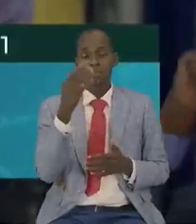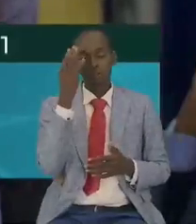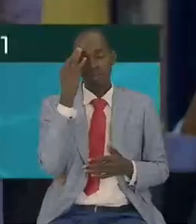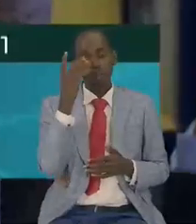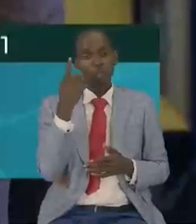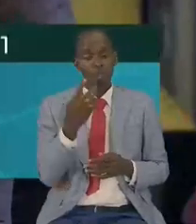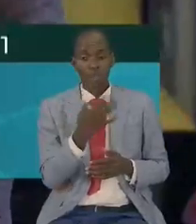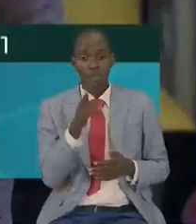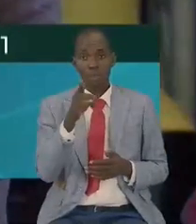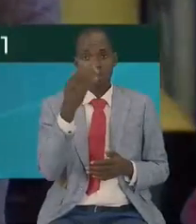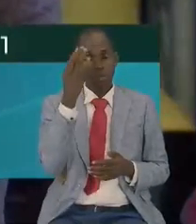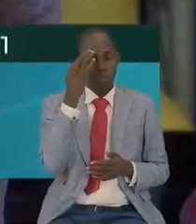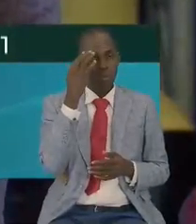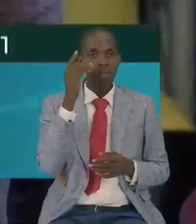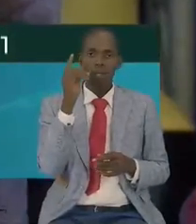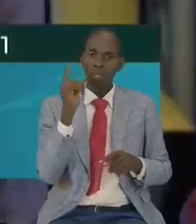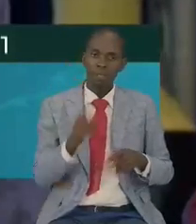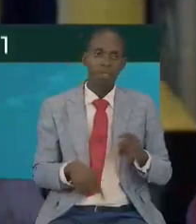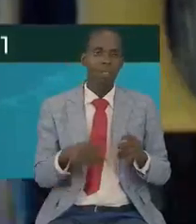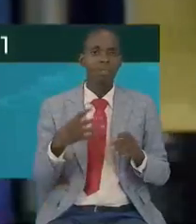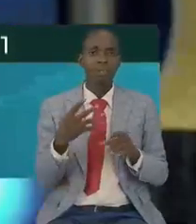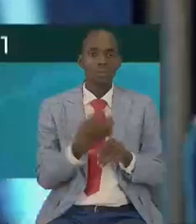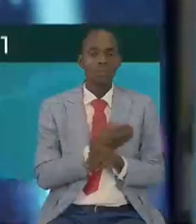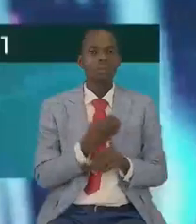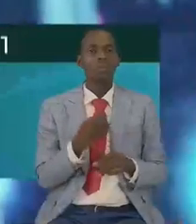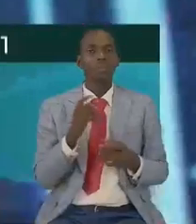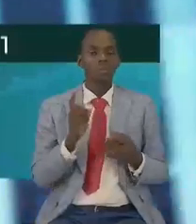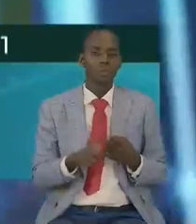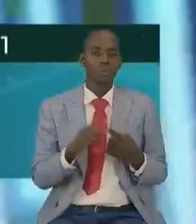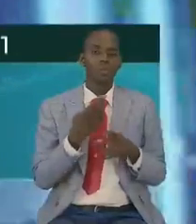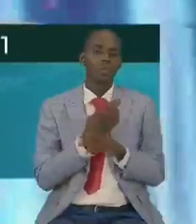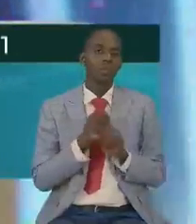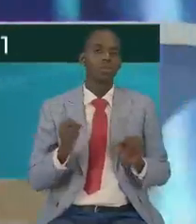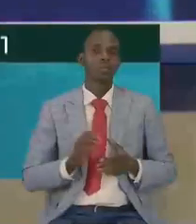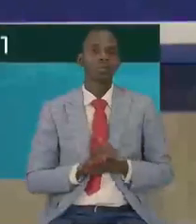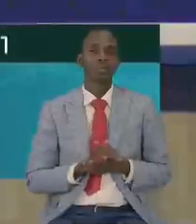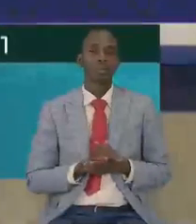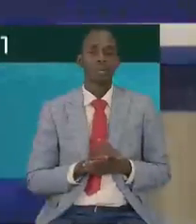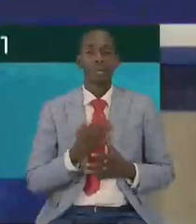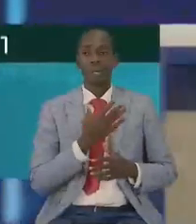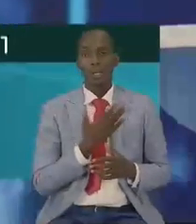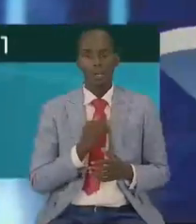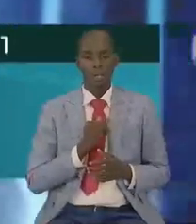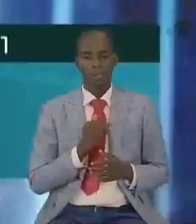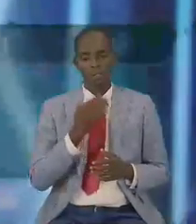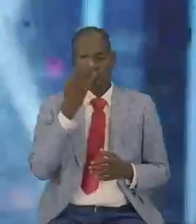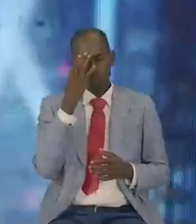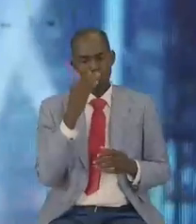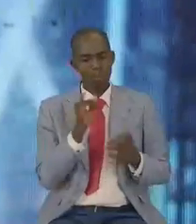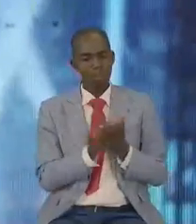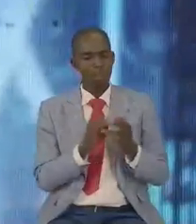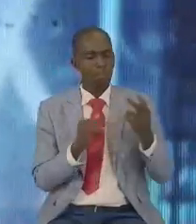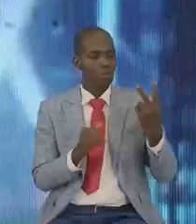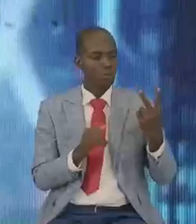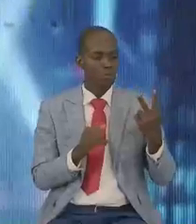a des choses que tu connais qui ne peuvent pas t'amener à la rédemption. Je sais que 2 plus 3